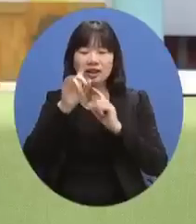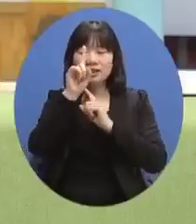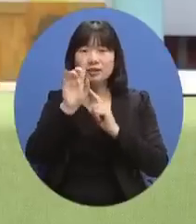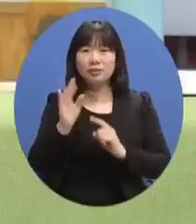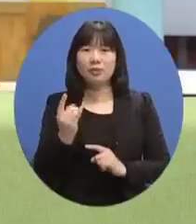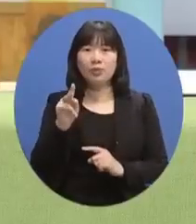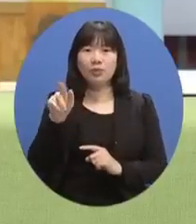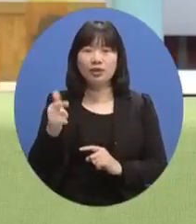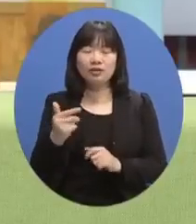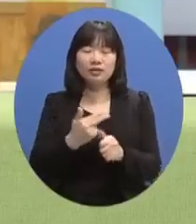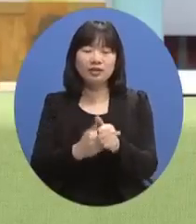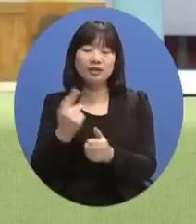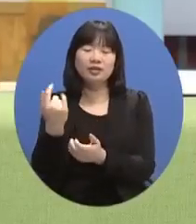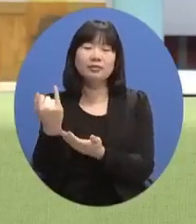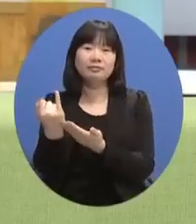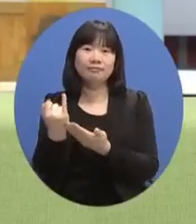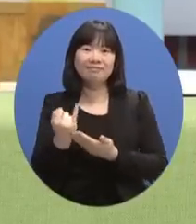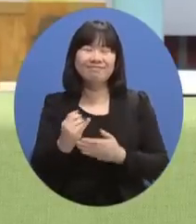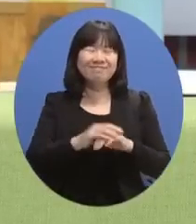안녕하세요.